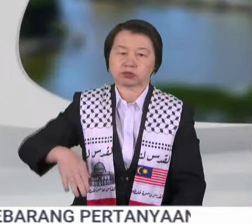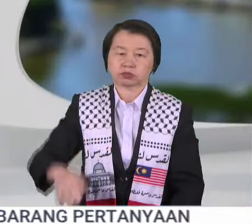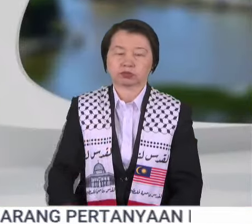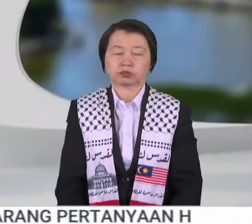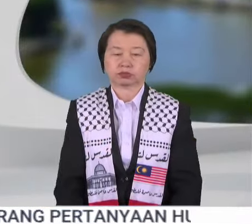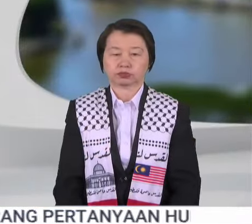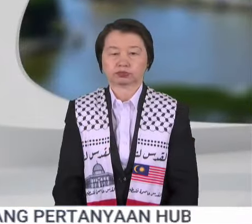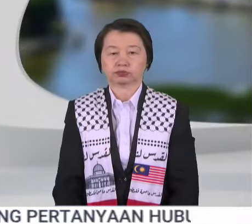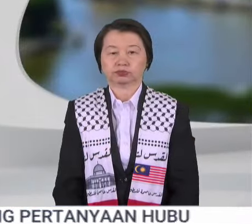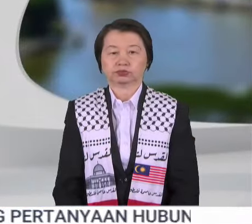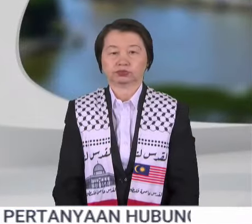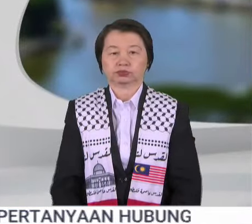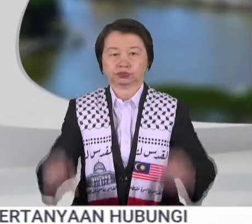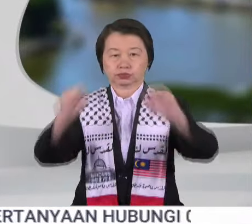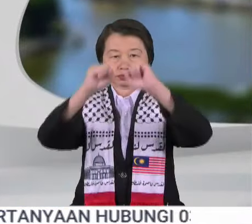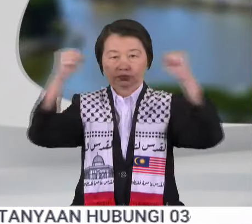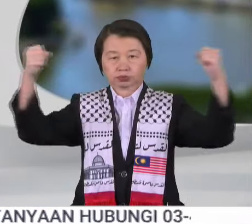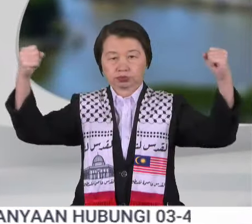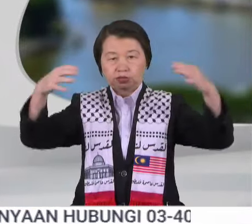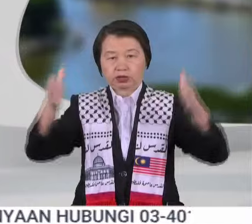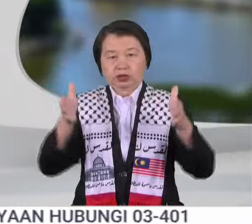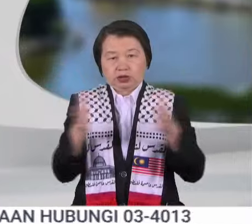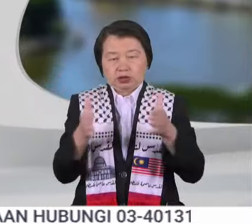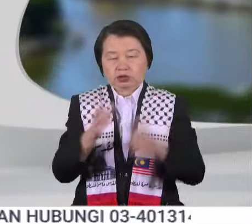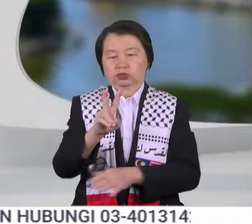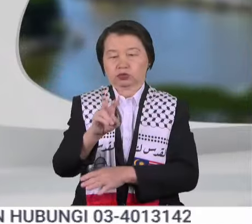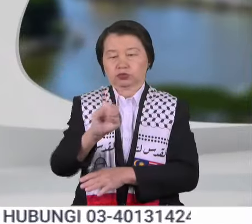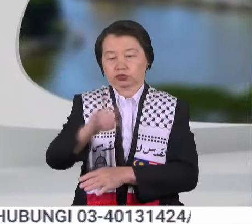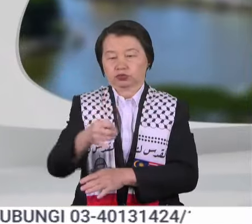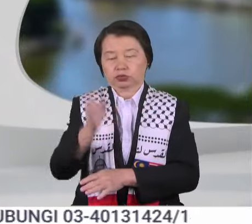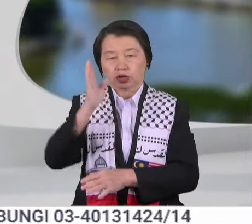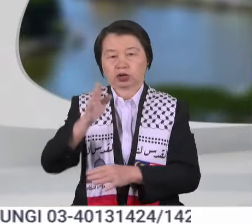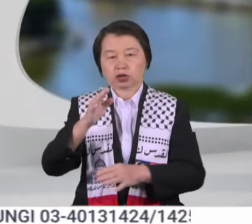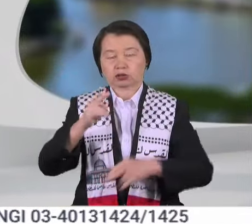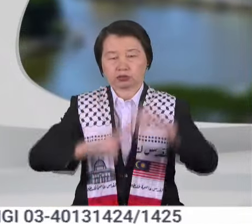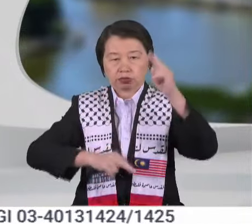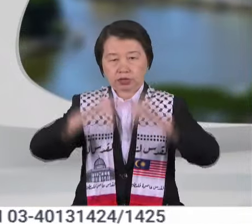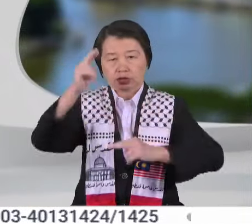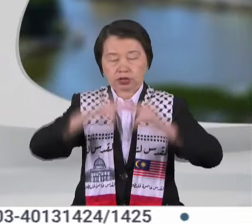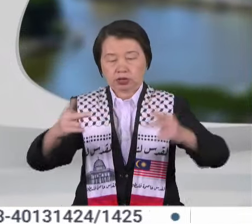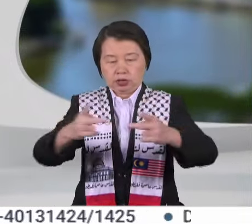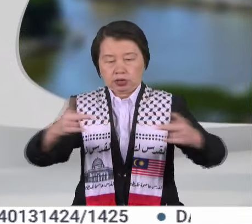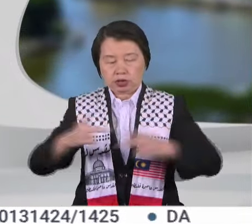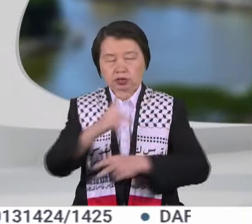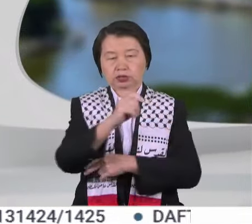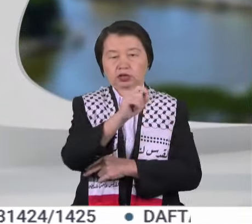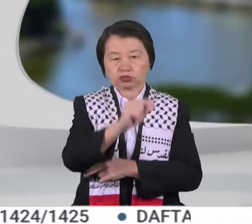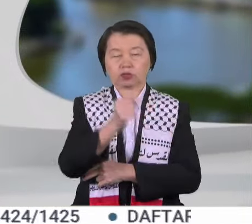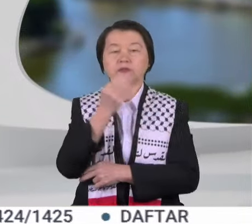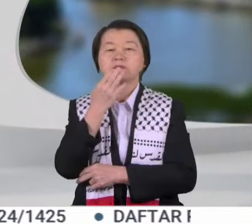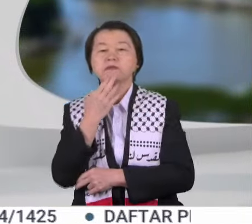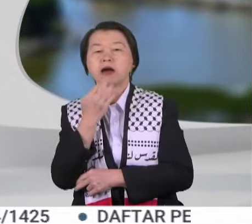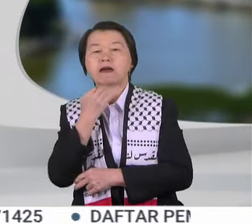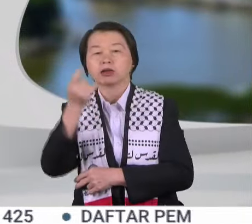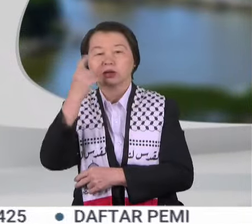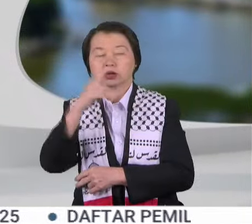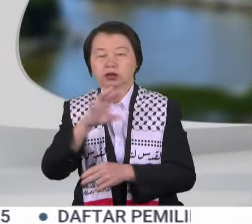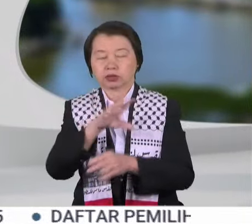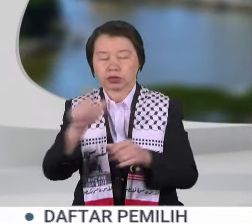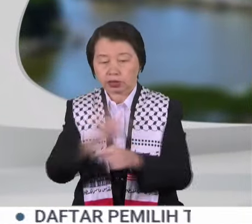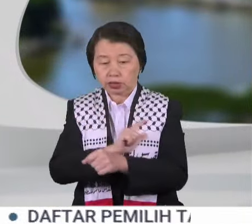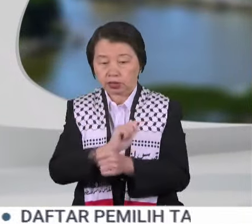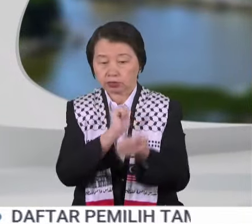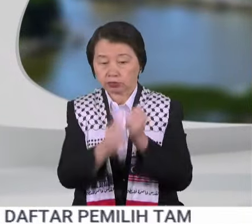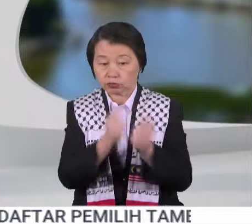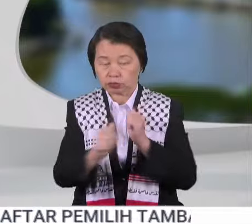dikeluarkan stadium ini berjumlah R juta akan dibangunkan di kawasan Tanjung Manis bagi melengkapkan fasiliti